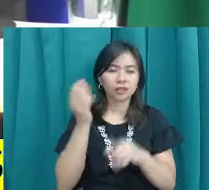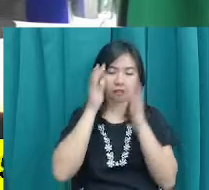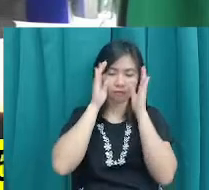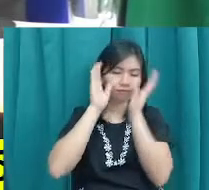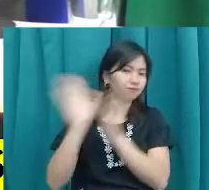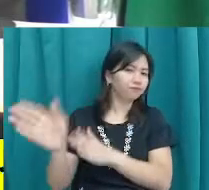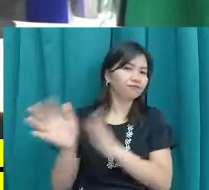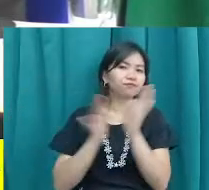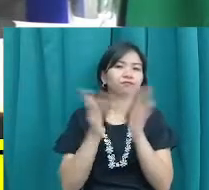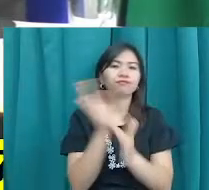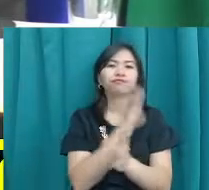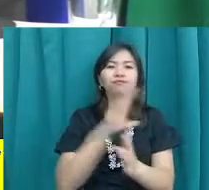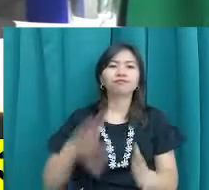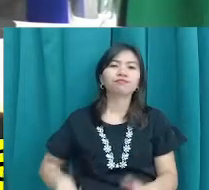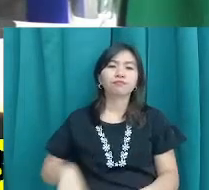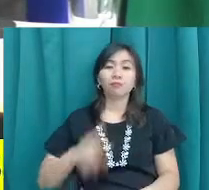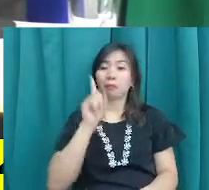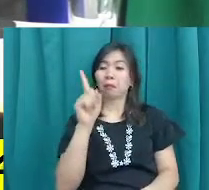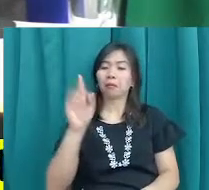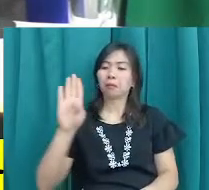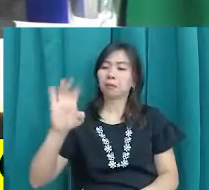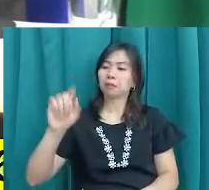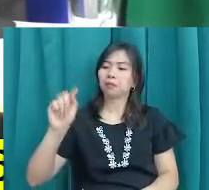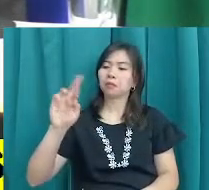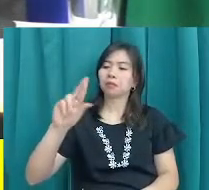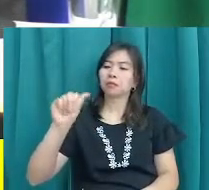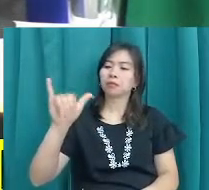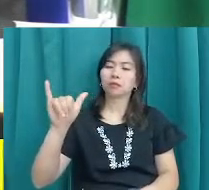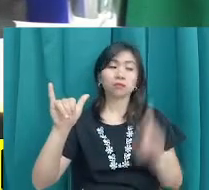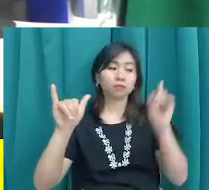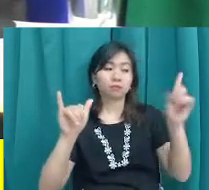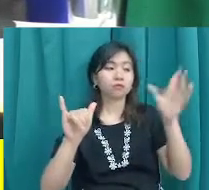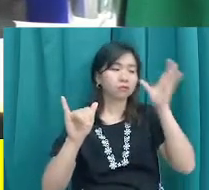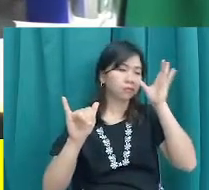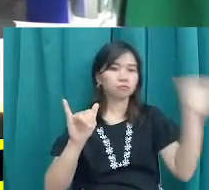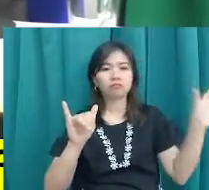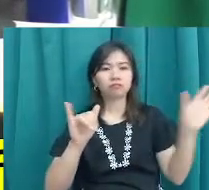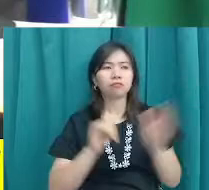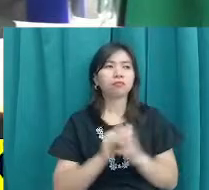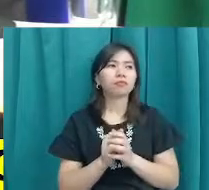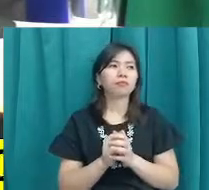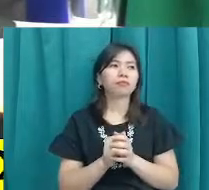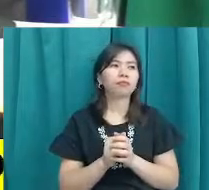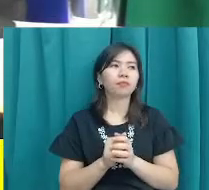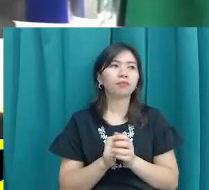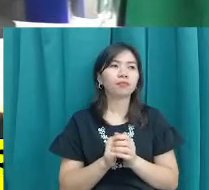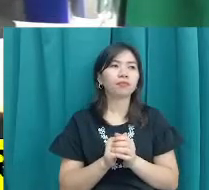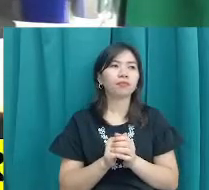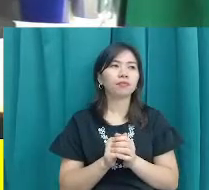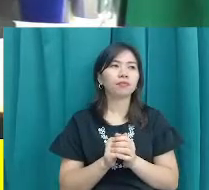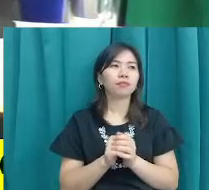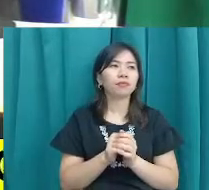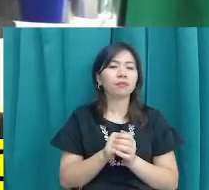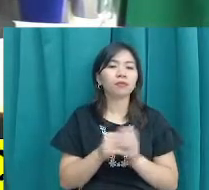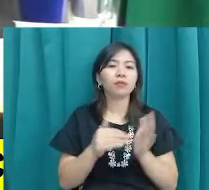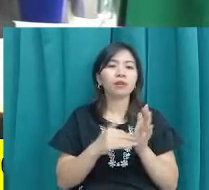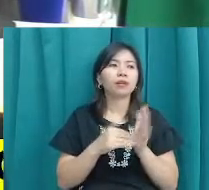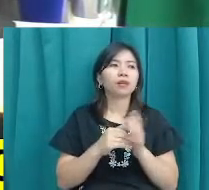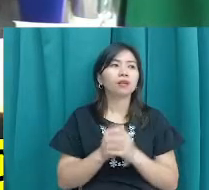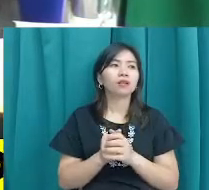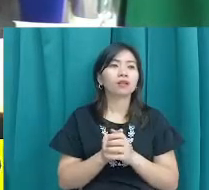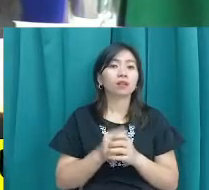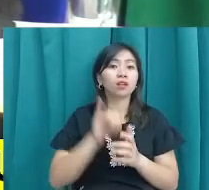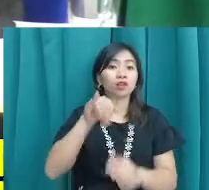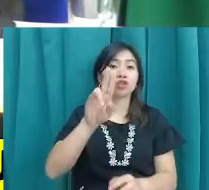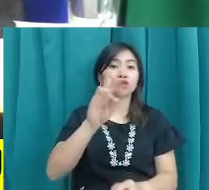nag-betray yung isa, nag-deny yung isa, parehas may matinding action, magkaiba lang ang dulo. Pero ito lang binigay ko sa inyo kasi masaklap dulo nito